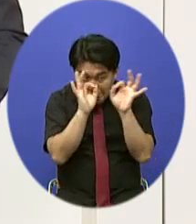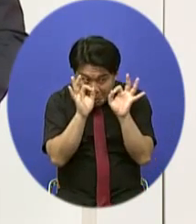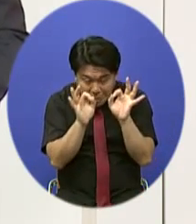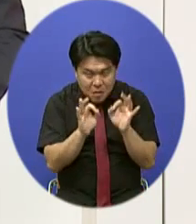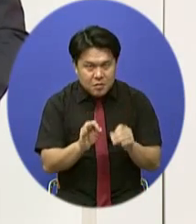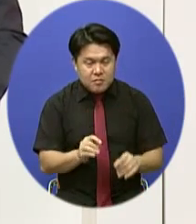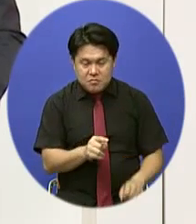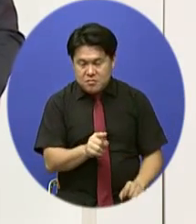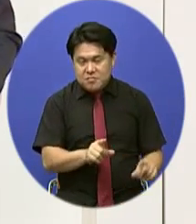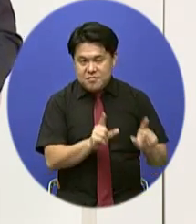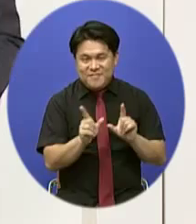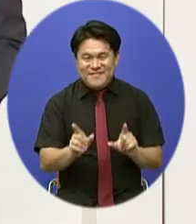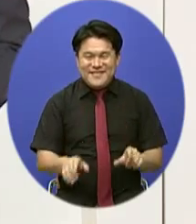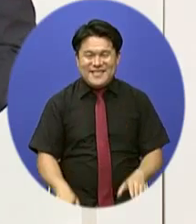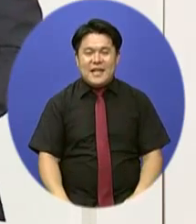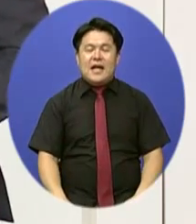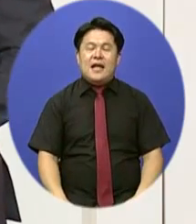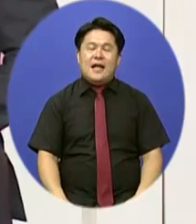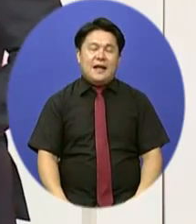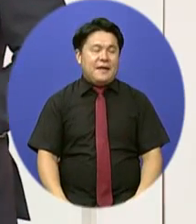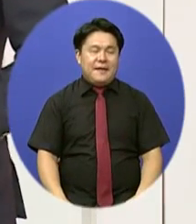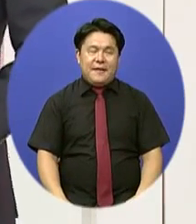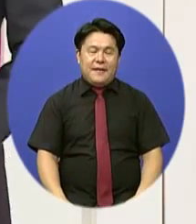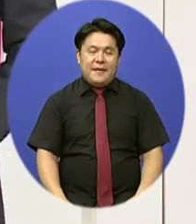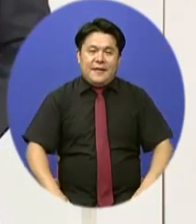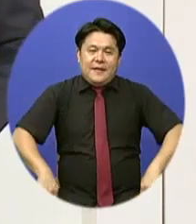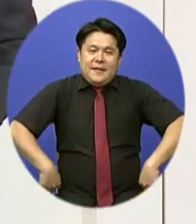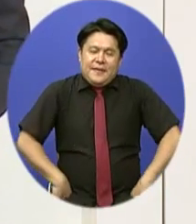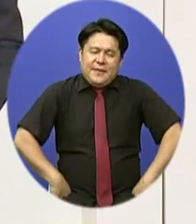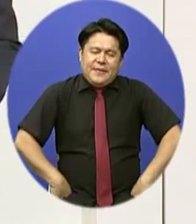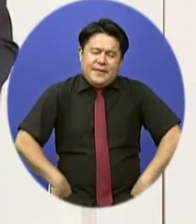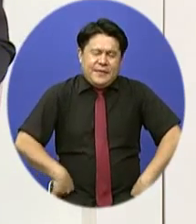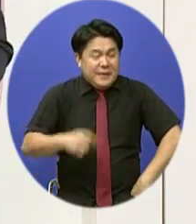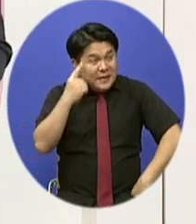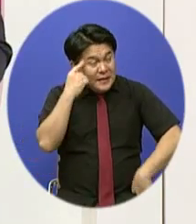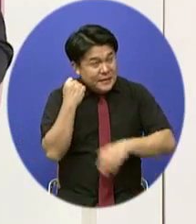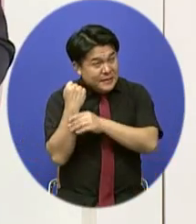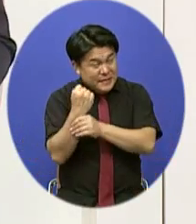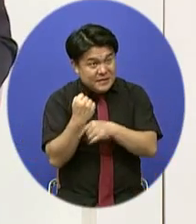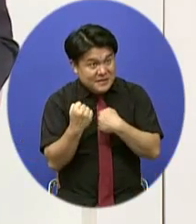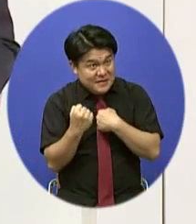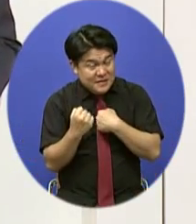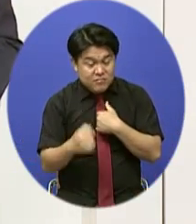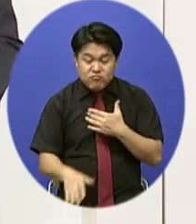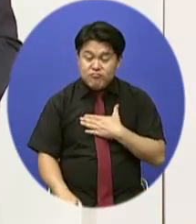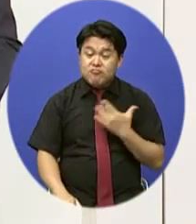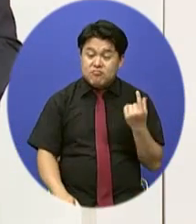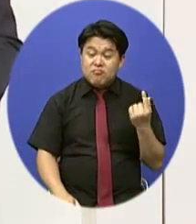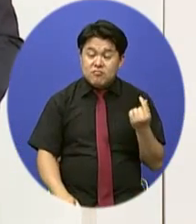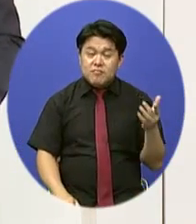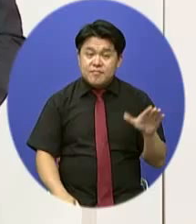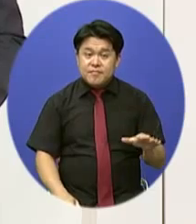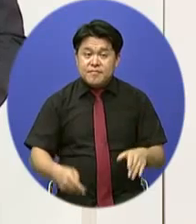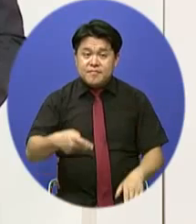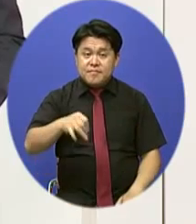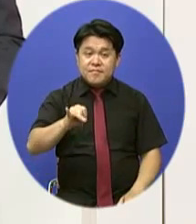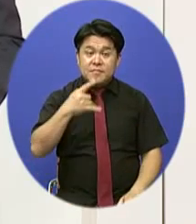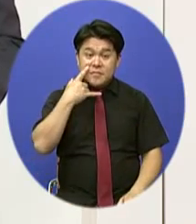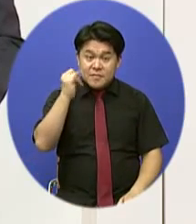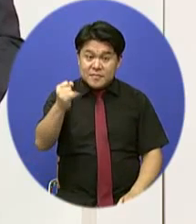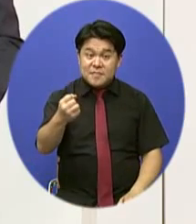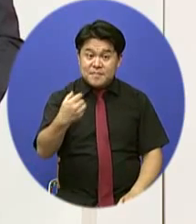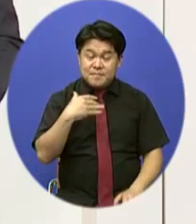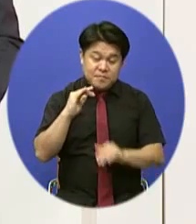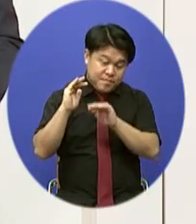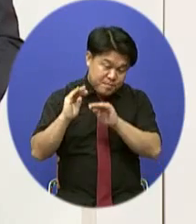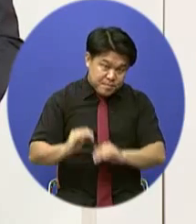돼요. 그렇대요. 저는 안 지금도 예. 보수적인 생각을 갖고 그렇죠. 있나 봐요. 아니 저도 마찬가지인데 이제 시어머니들이 얘기하시는